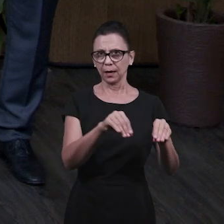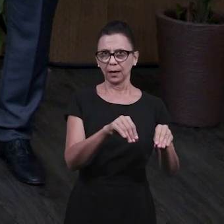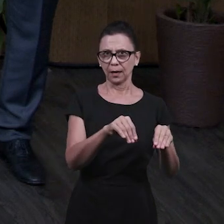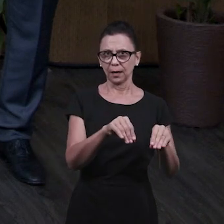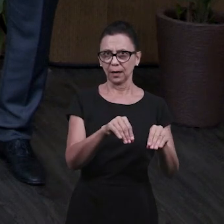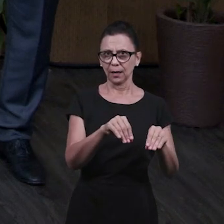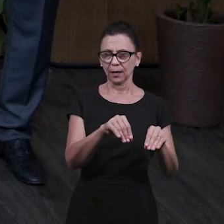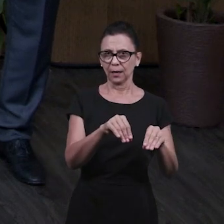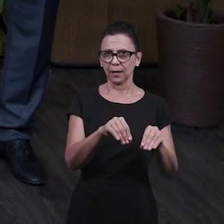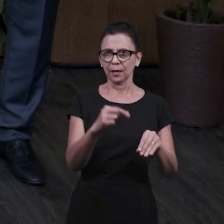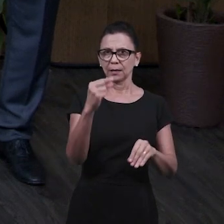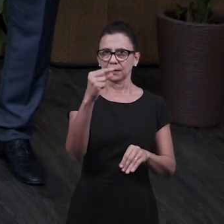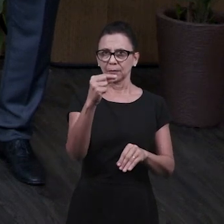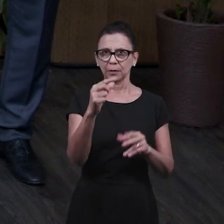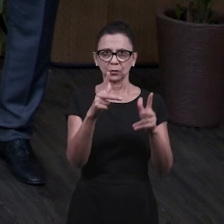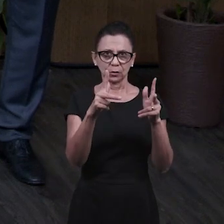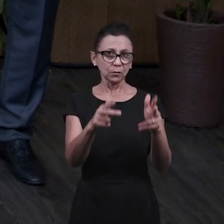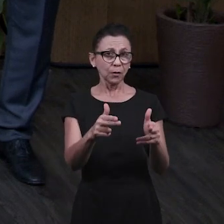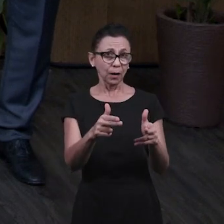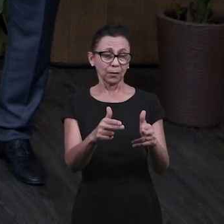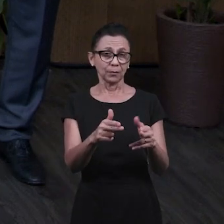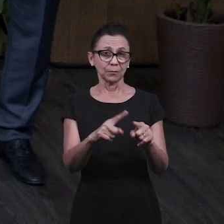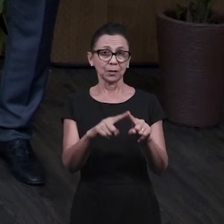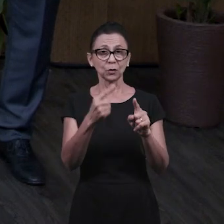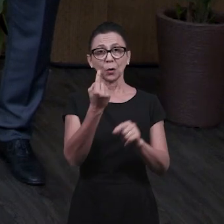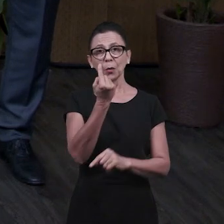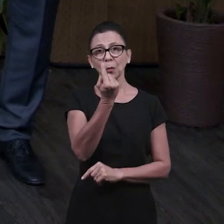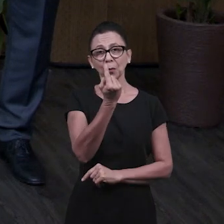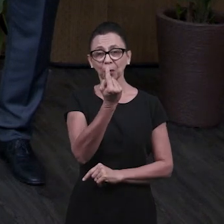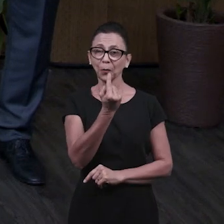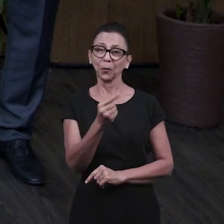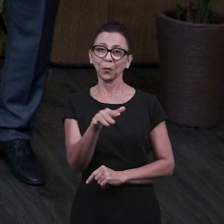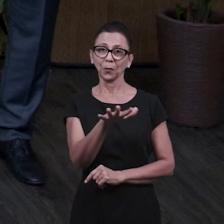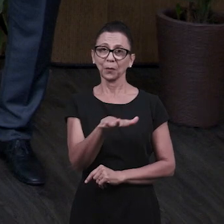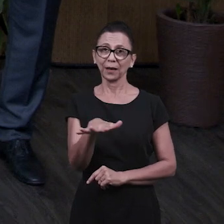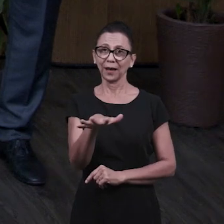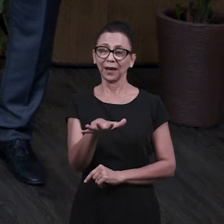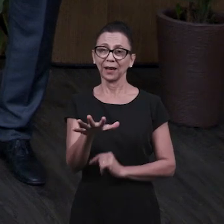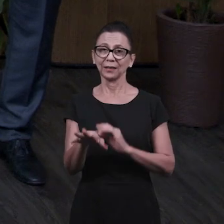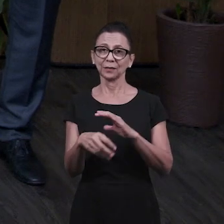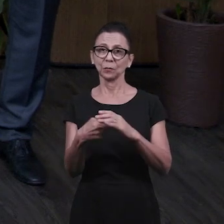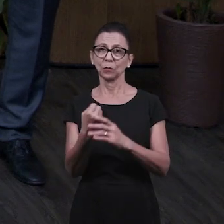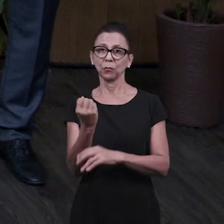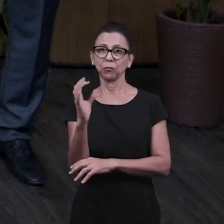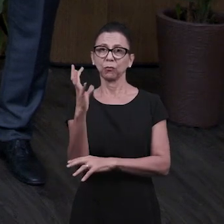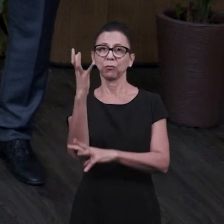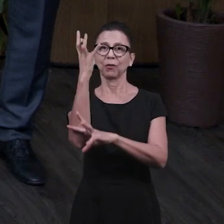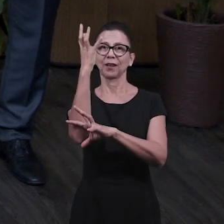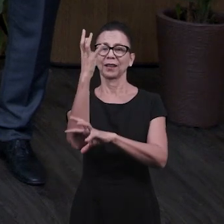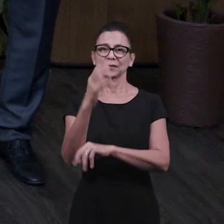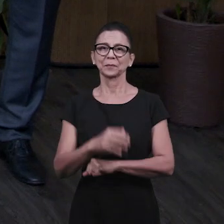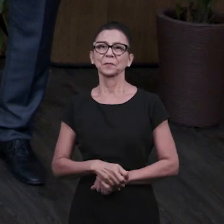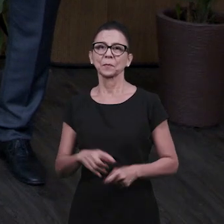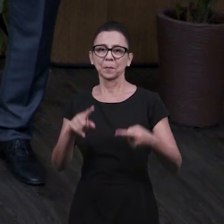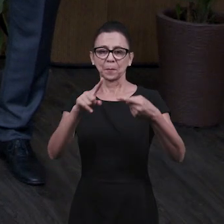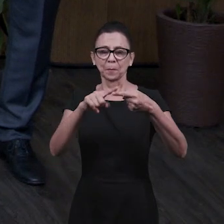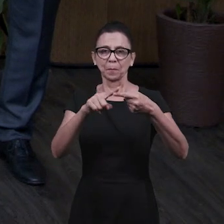seulement un porte de fruits. Nous avons déjà parlé de 2 de ces terrains au bord du